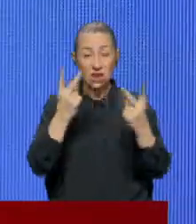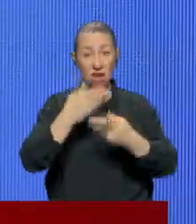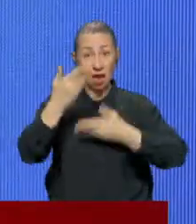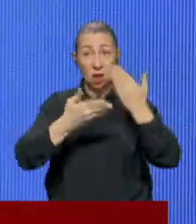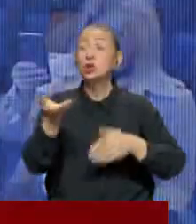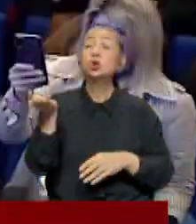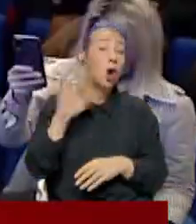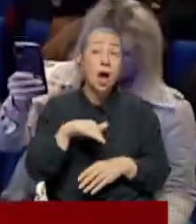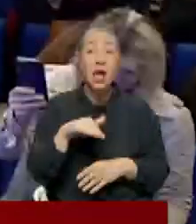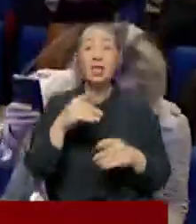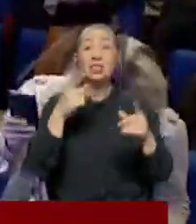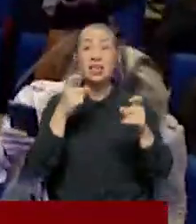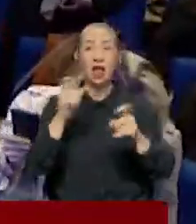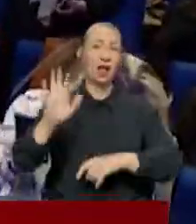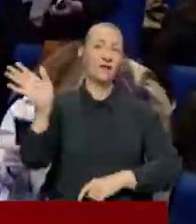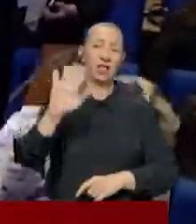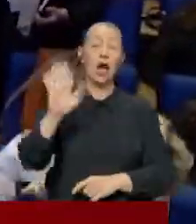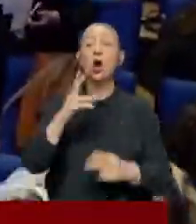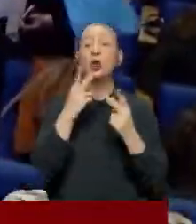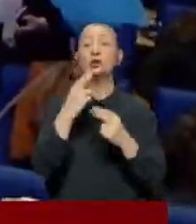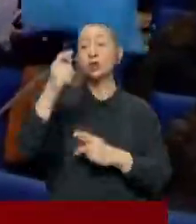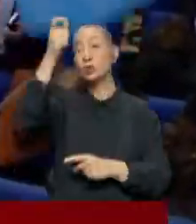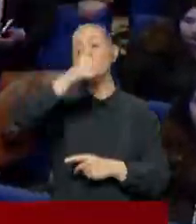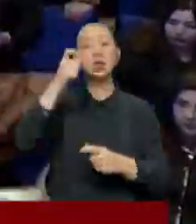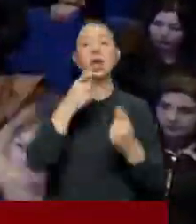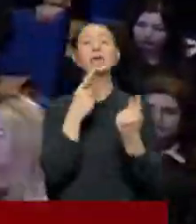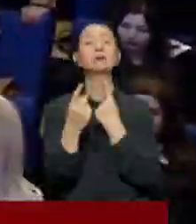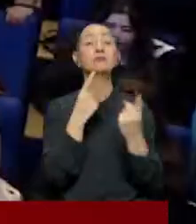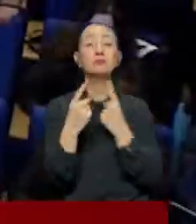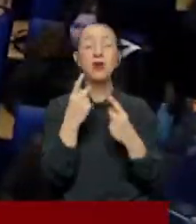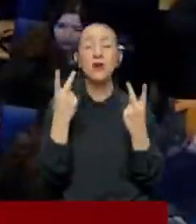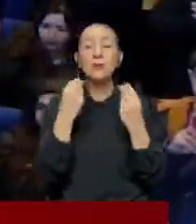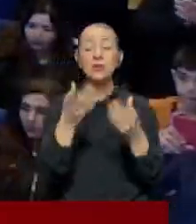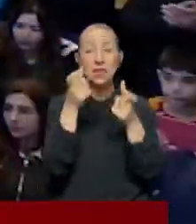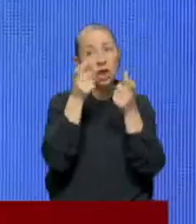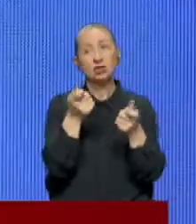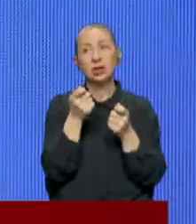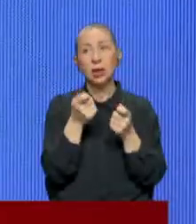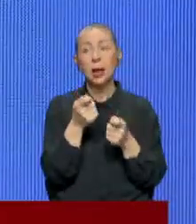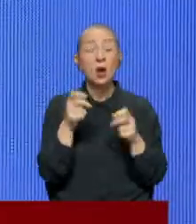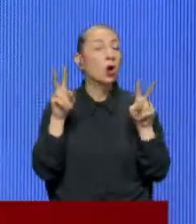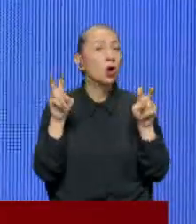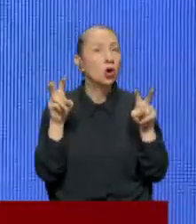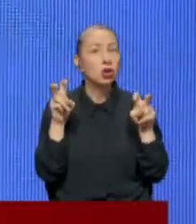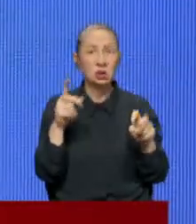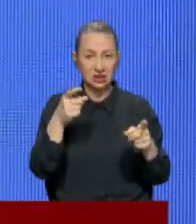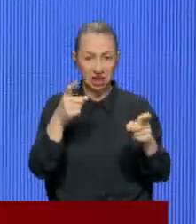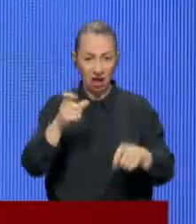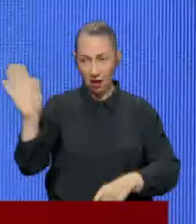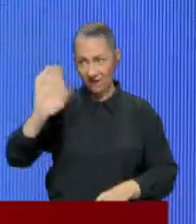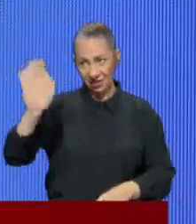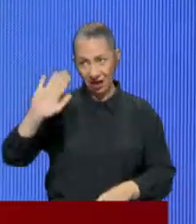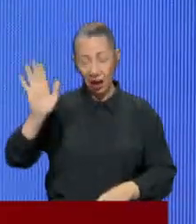sıraladı. Sonrasında silahlara veda ve konuşan Türkiye vurgusuyla verdiği mesajlar dikkat çekti. Mesele silahlara